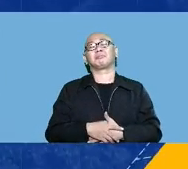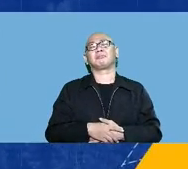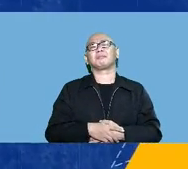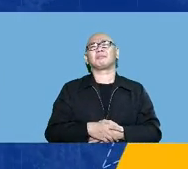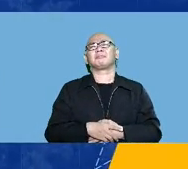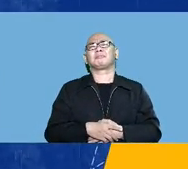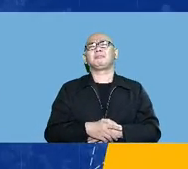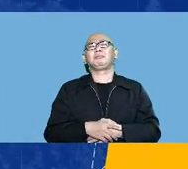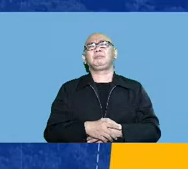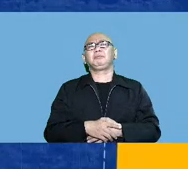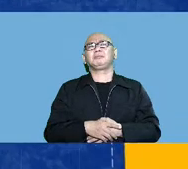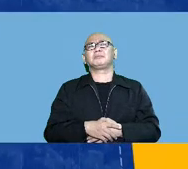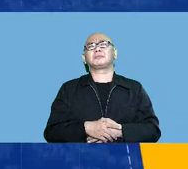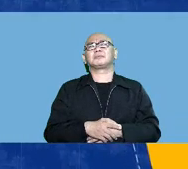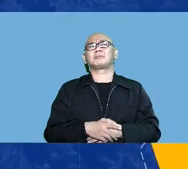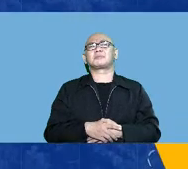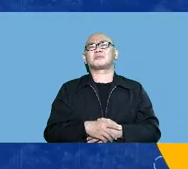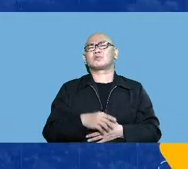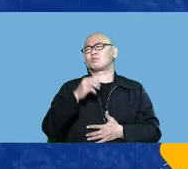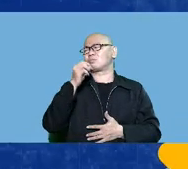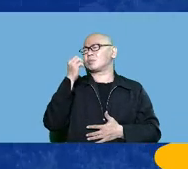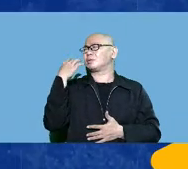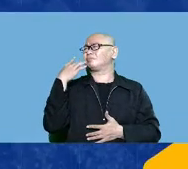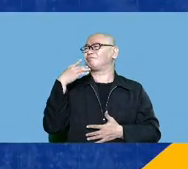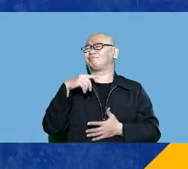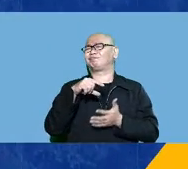apa ya, sampai lupa namanya,